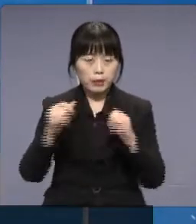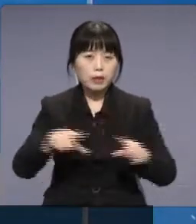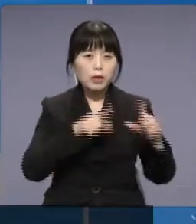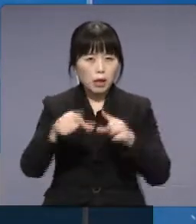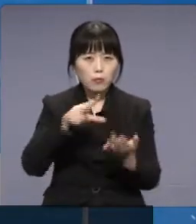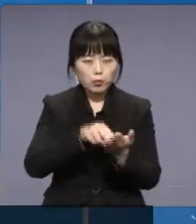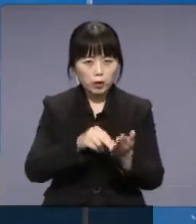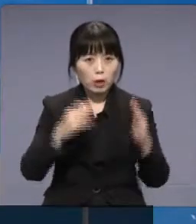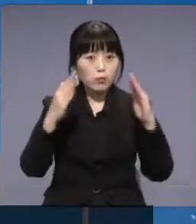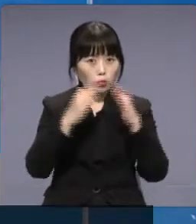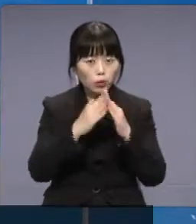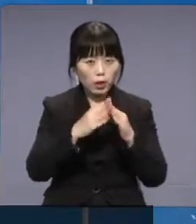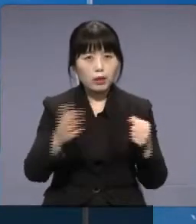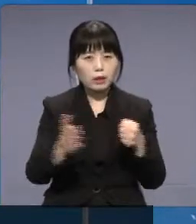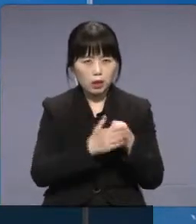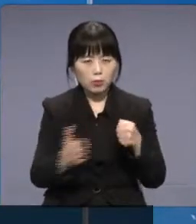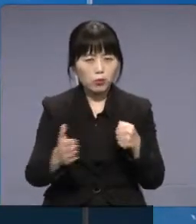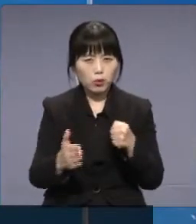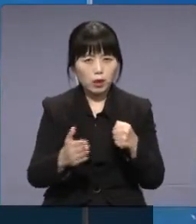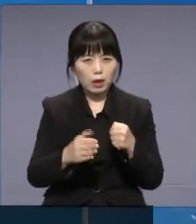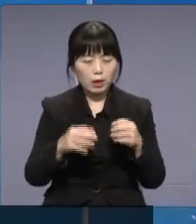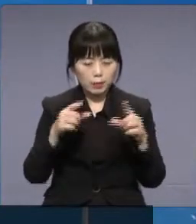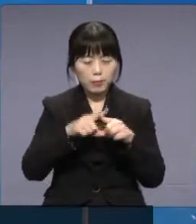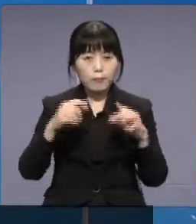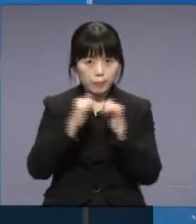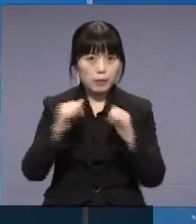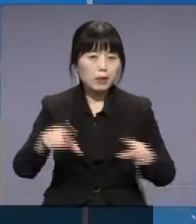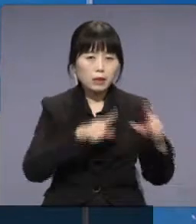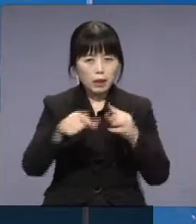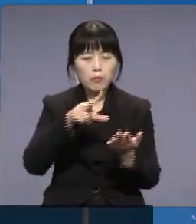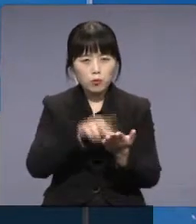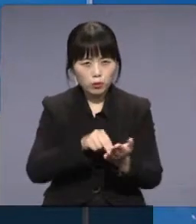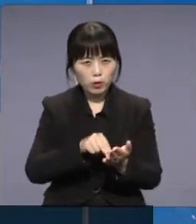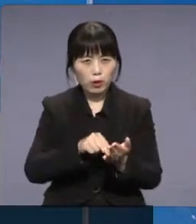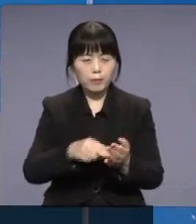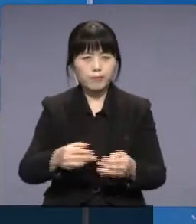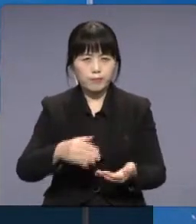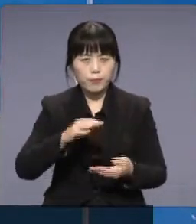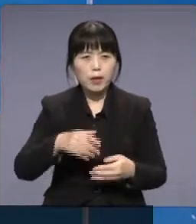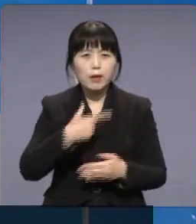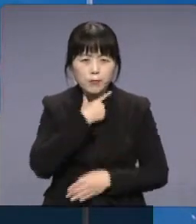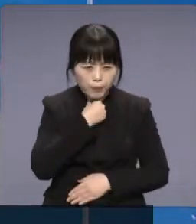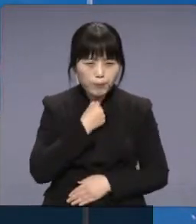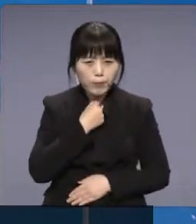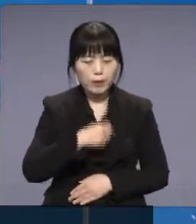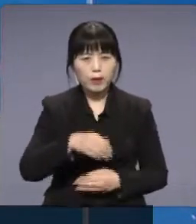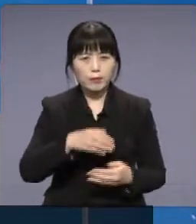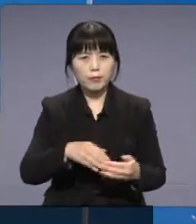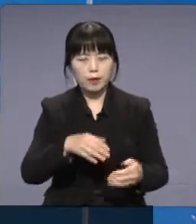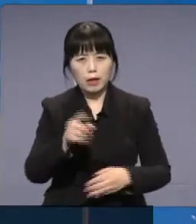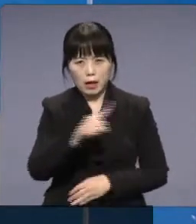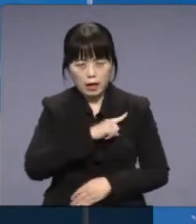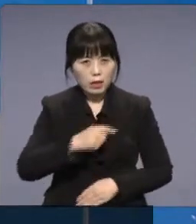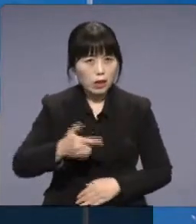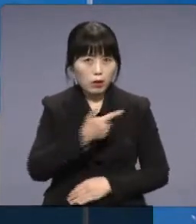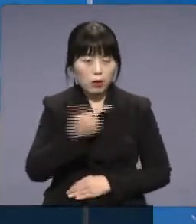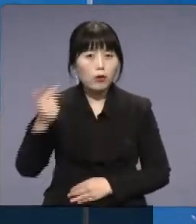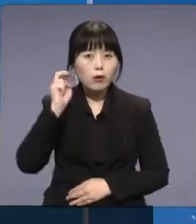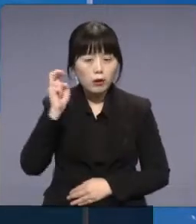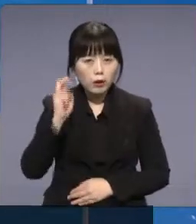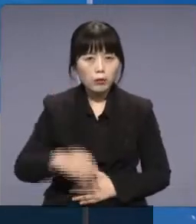특히 부동산으로 이제 대표되는 민생 문제에 대한 그런 갈급함이나 이런 요청들이 있었는지 가장 컸던 것 같고요.